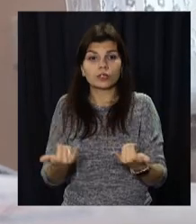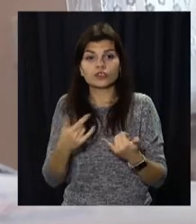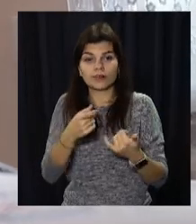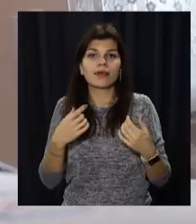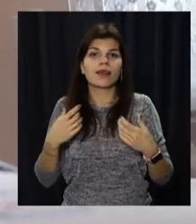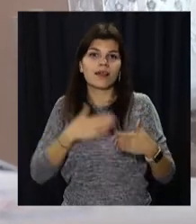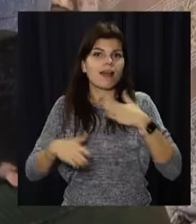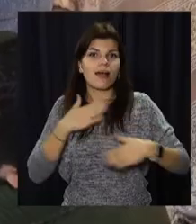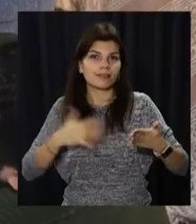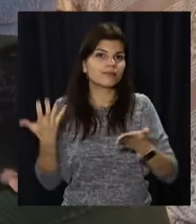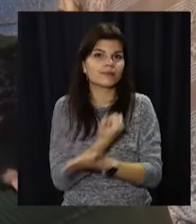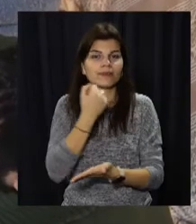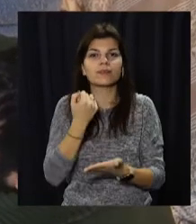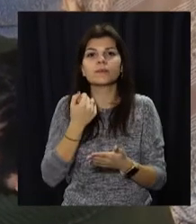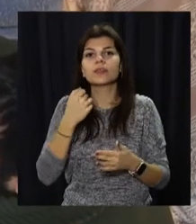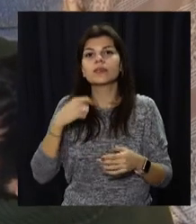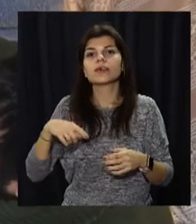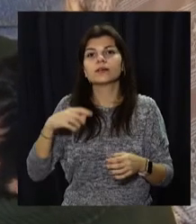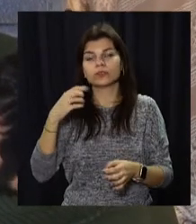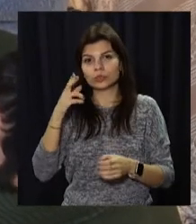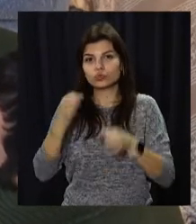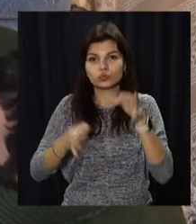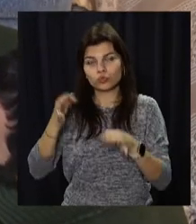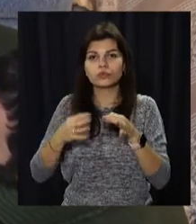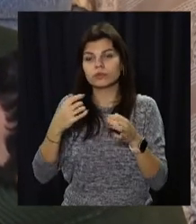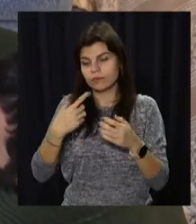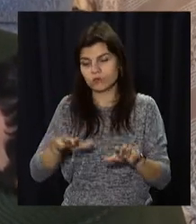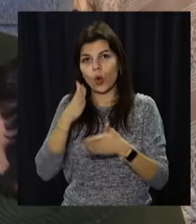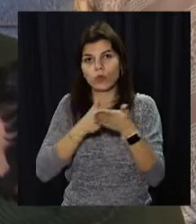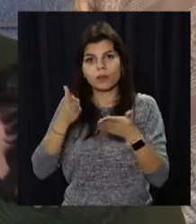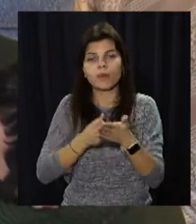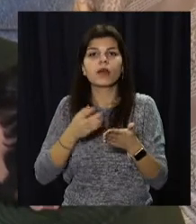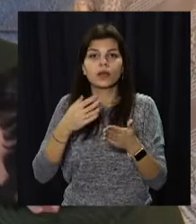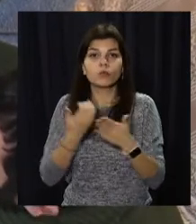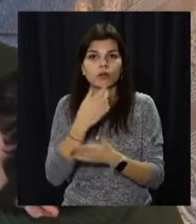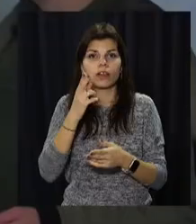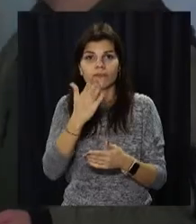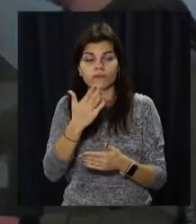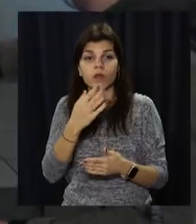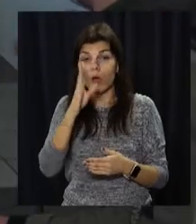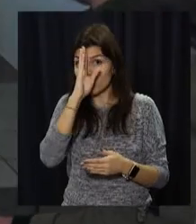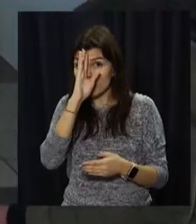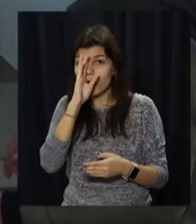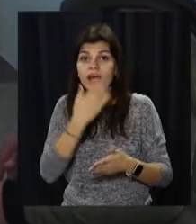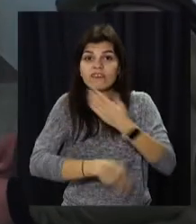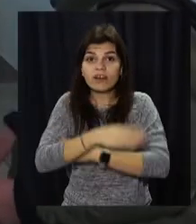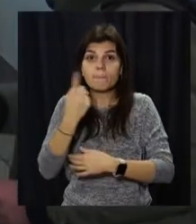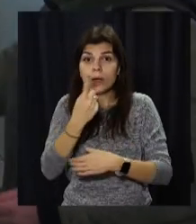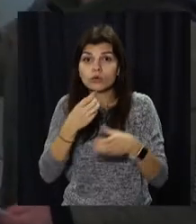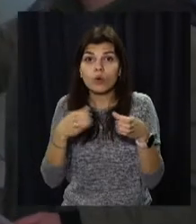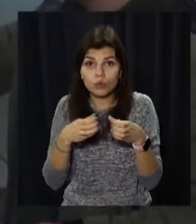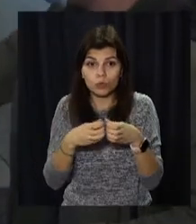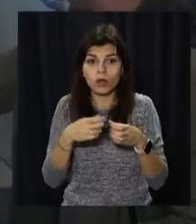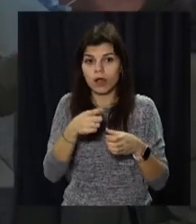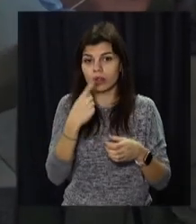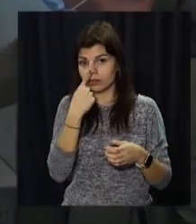святкують першу перемогу. У голови родини по вівторках зазвичай гемодіаліз. Чоловік – інвалід першої групи. Цього разу він